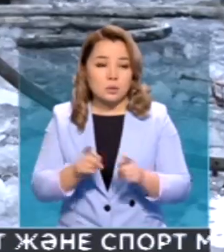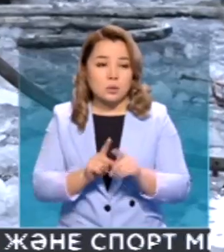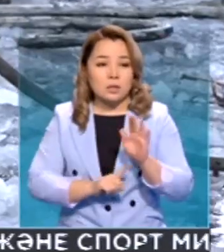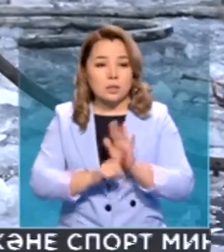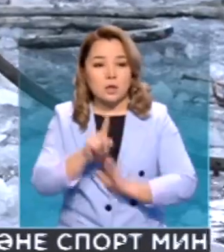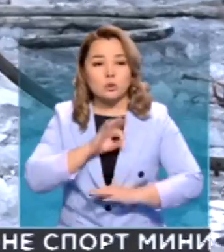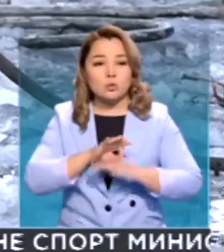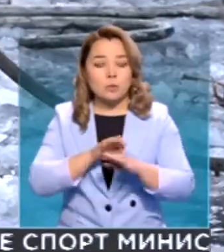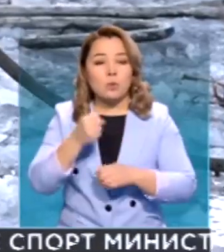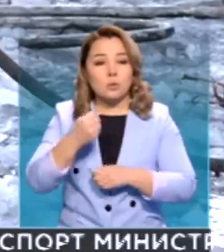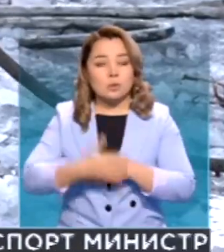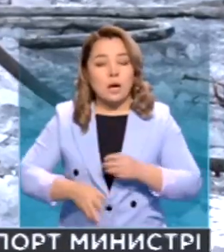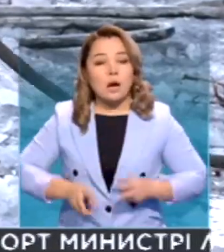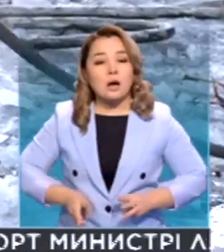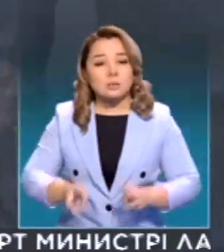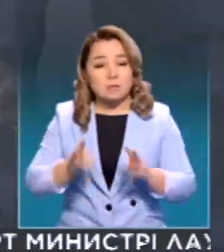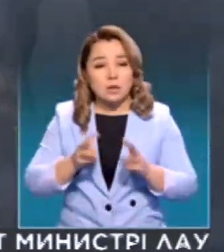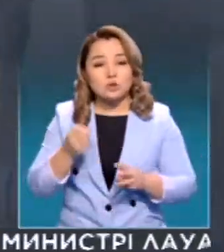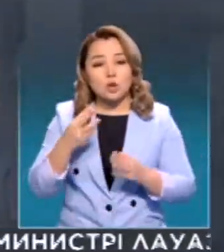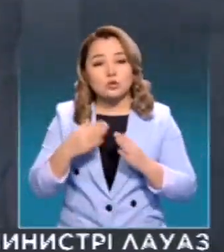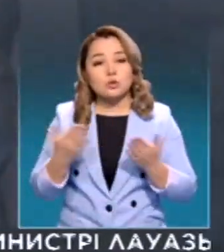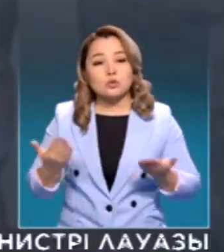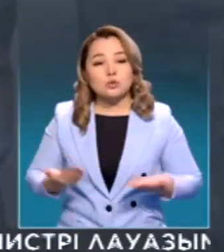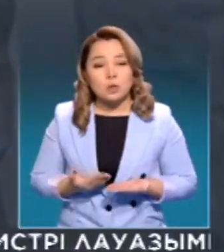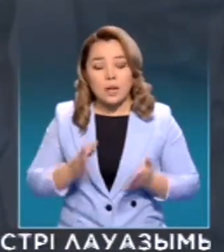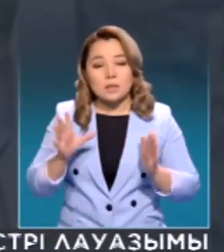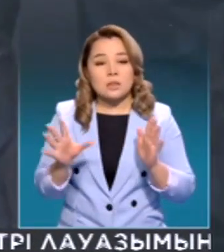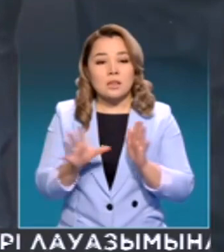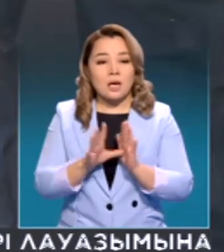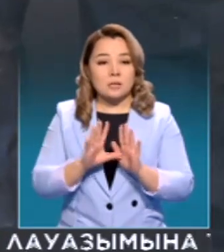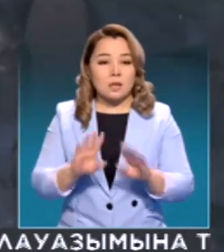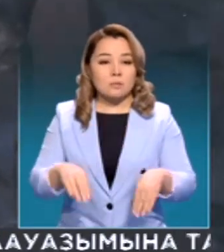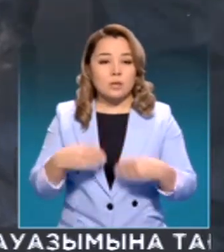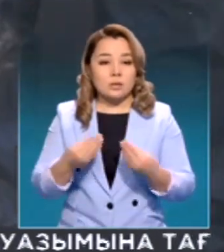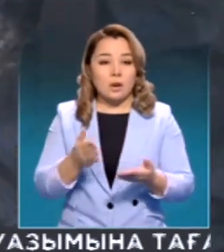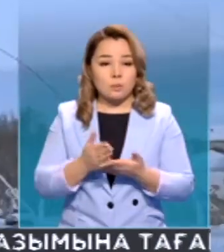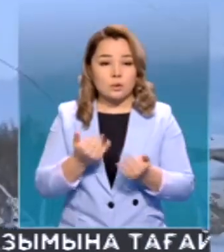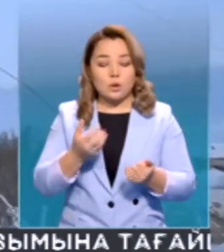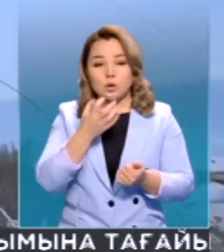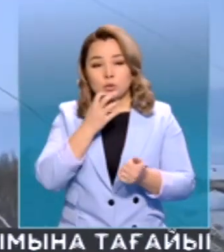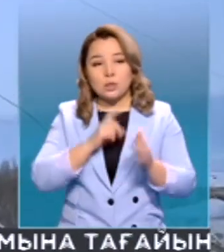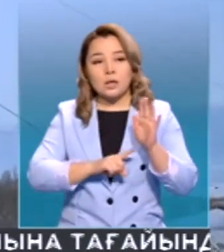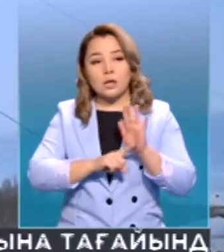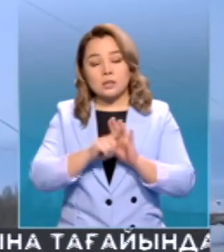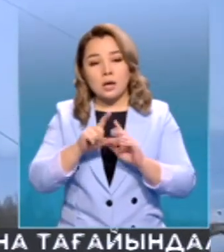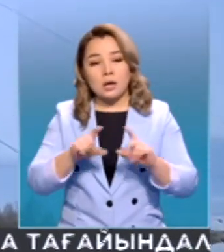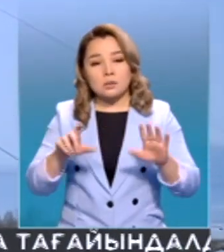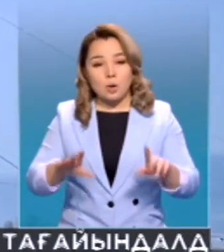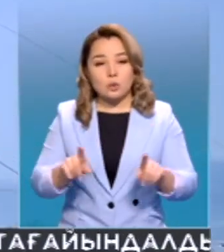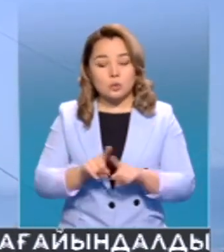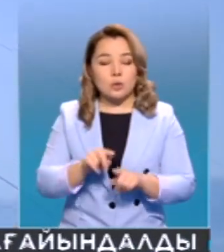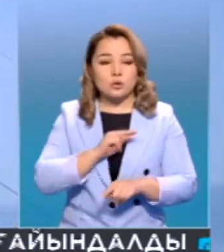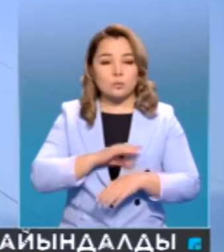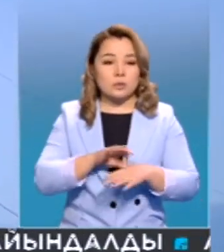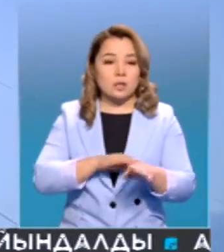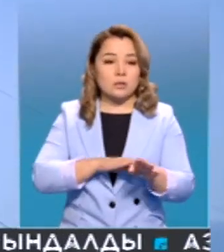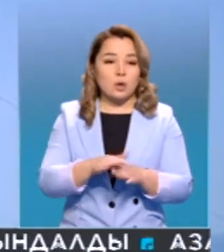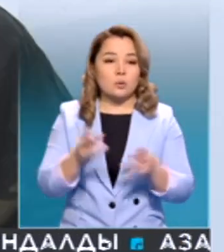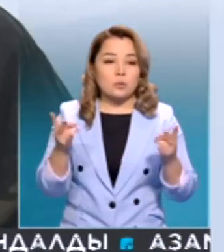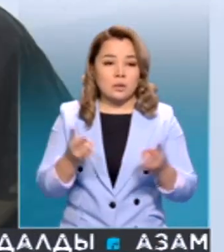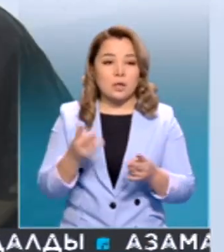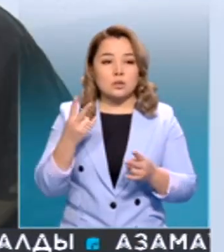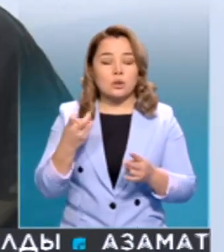қосылады. Қазір орталық қазандық пен бірнеше тұрғын үйге электр энергиясы берілді. Енді жылыту мекемесін іске қосу керек. Жалпы